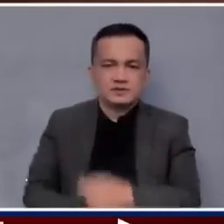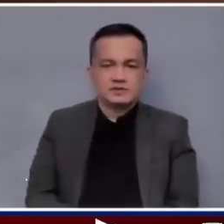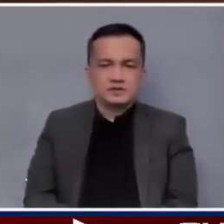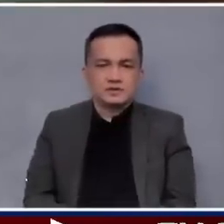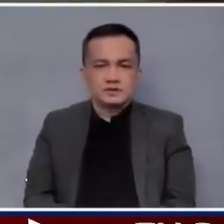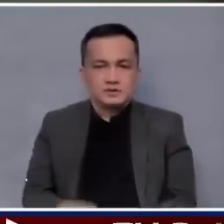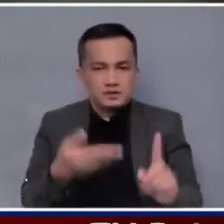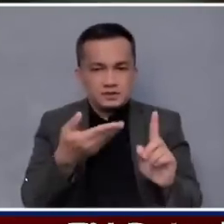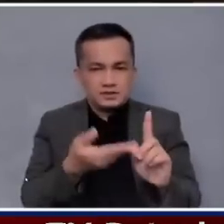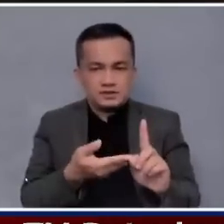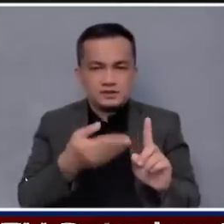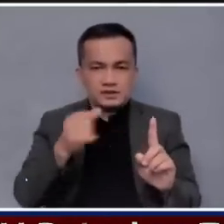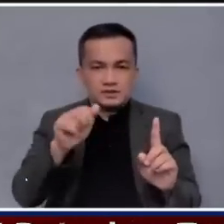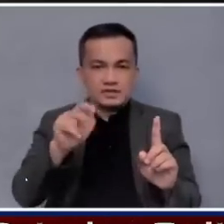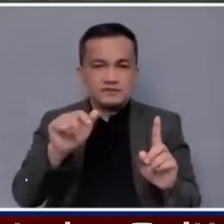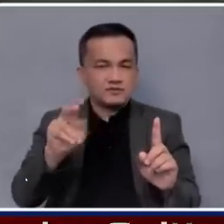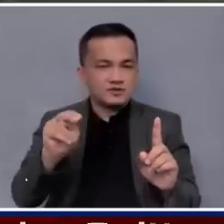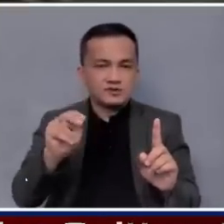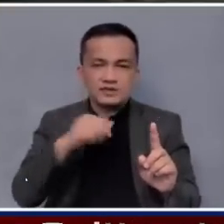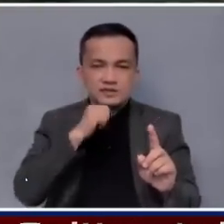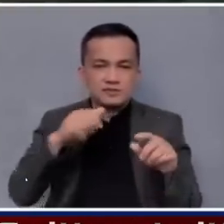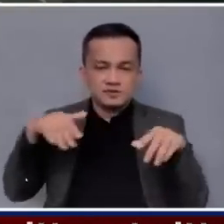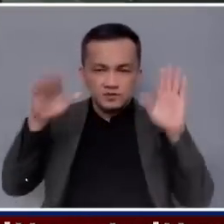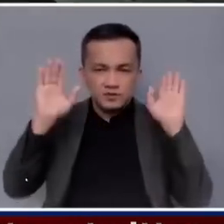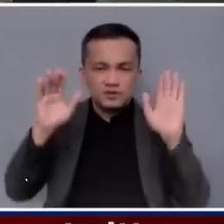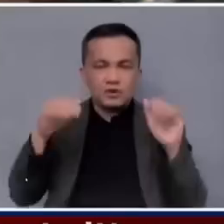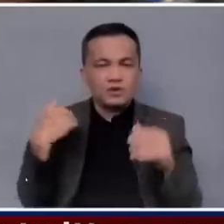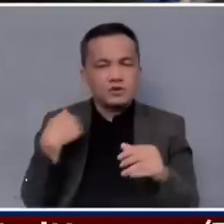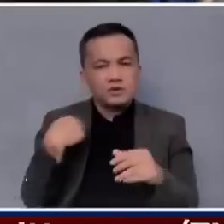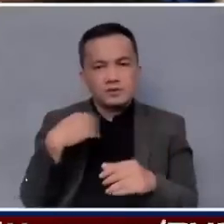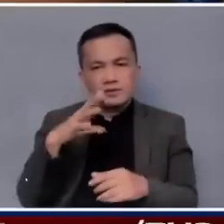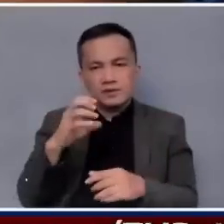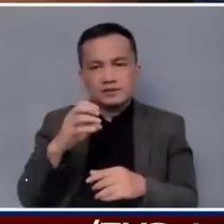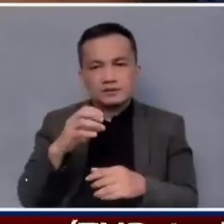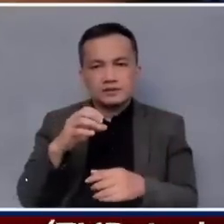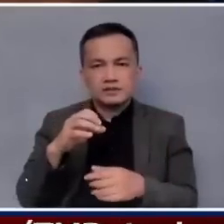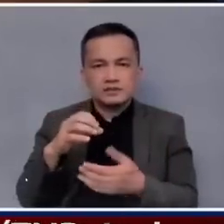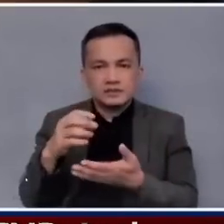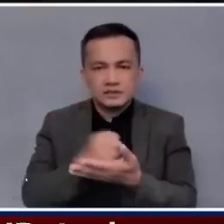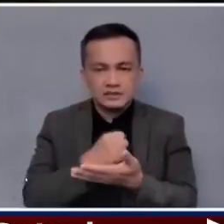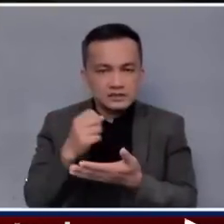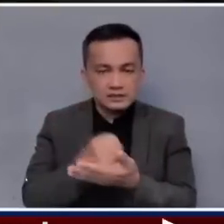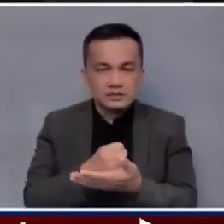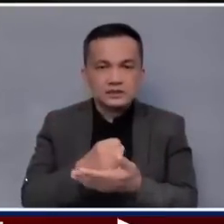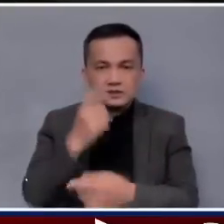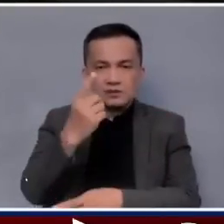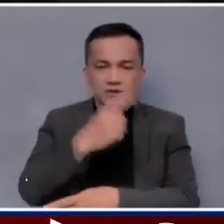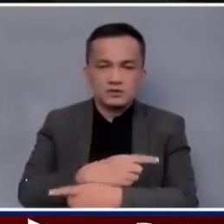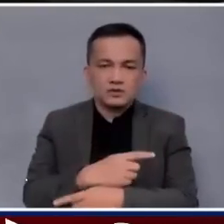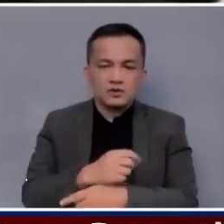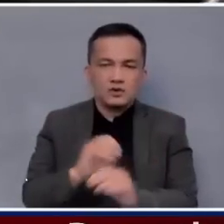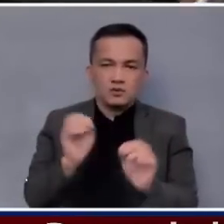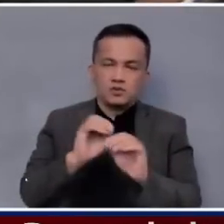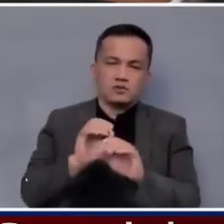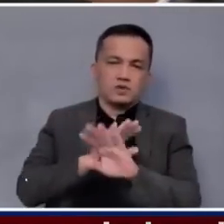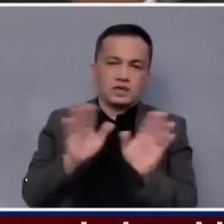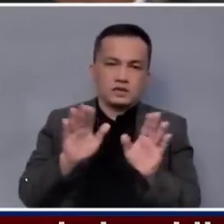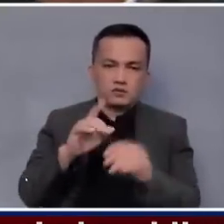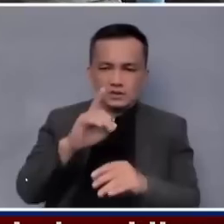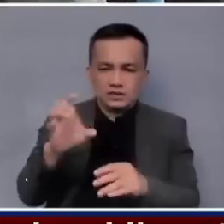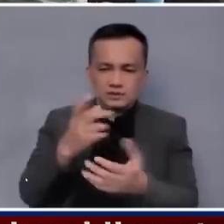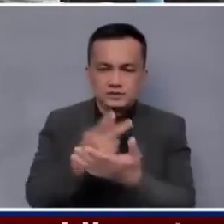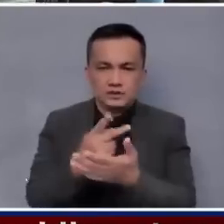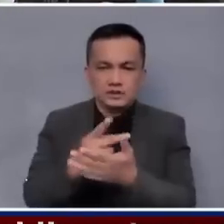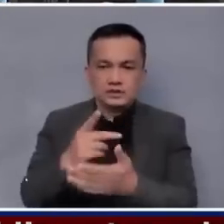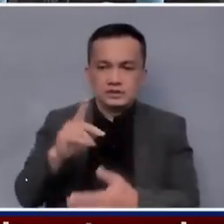Mang Samson kahit wala pang 500 pesos ang kita kada araw. Huwag lang umanong abutin ng 100 pesos ang litro ng